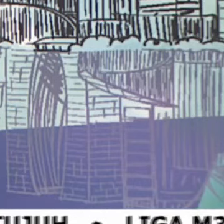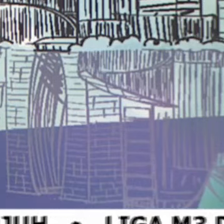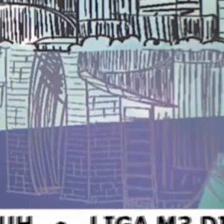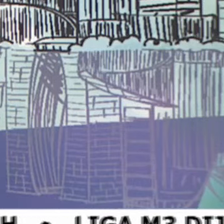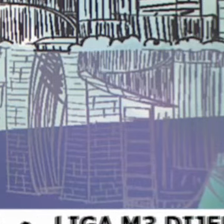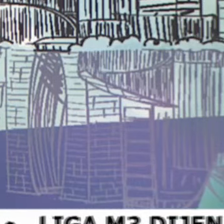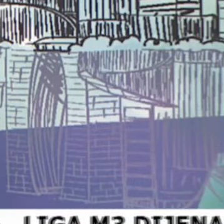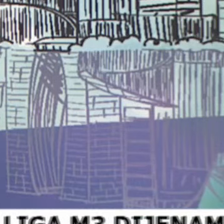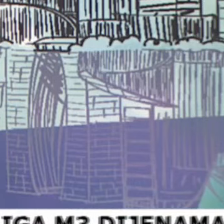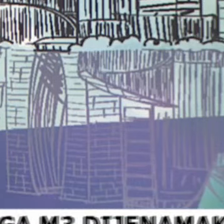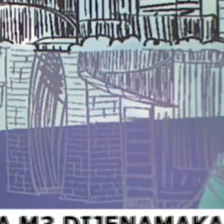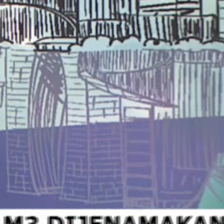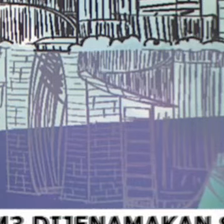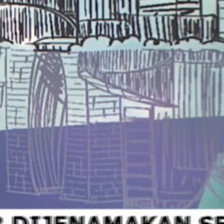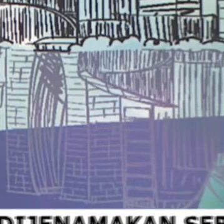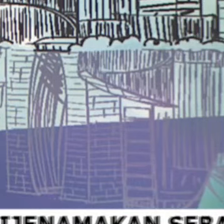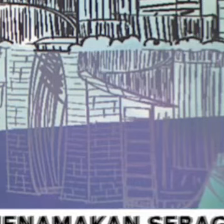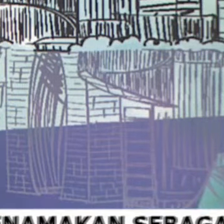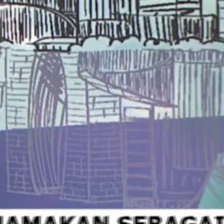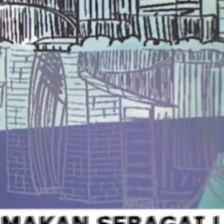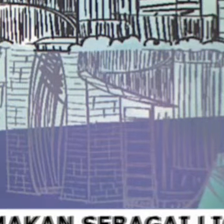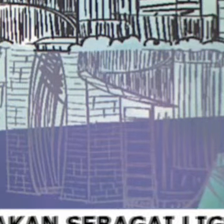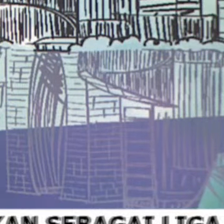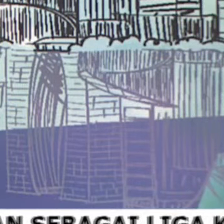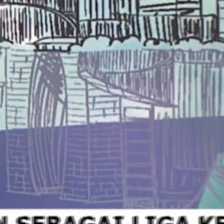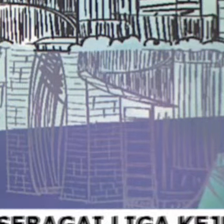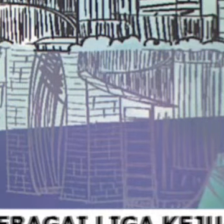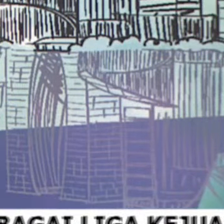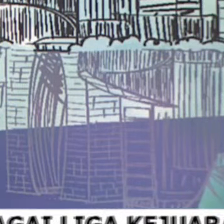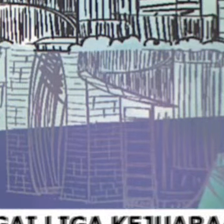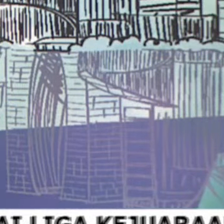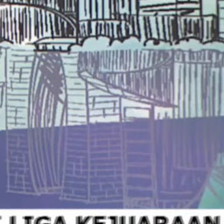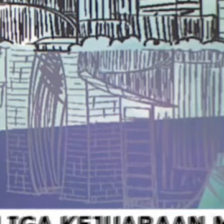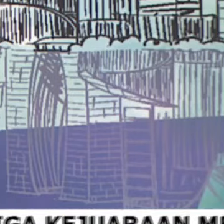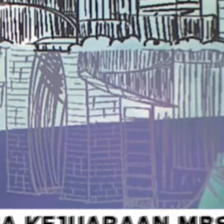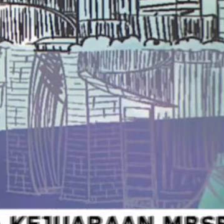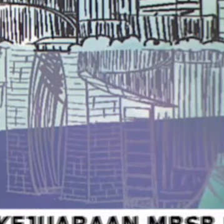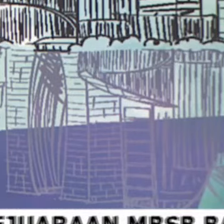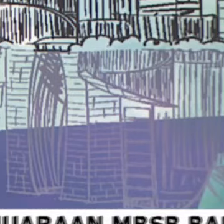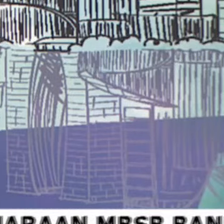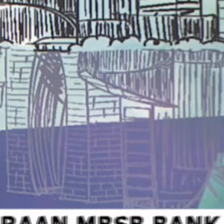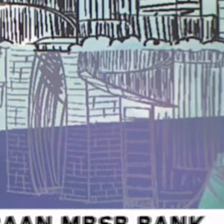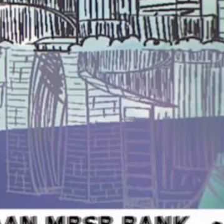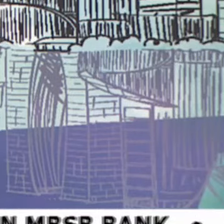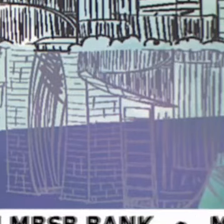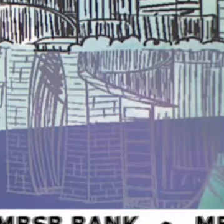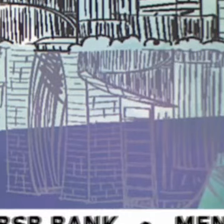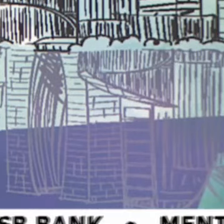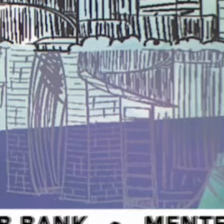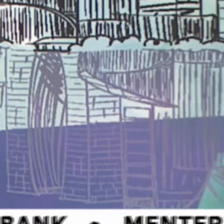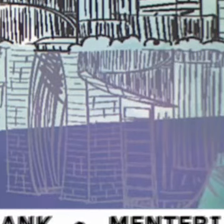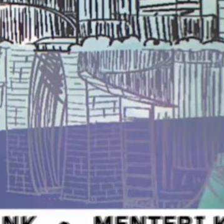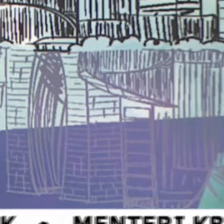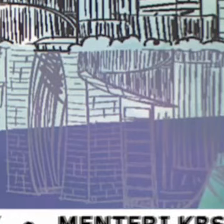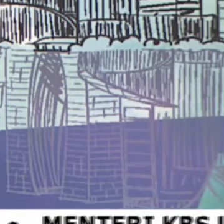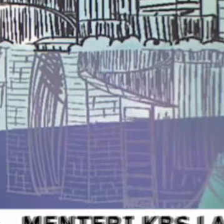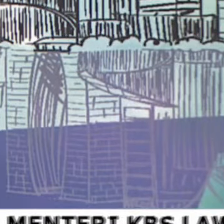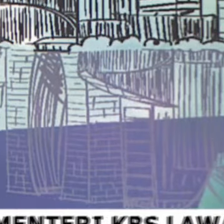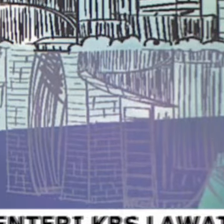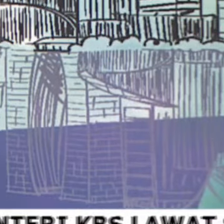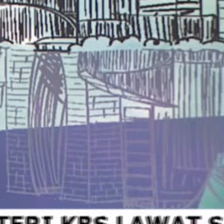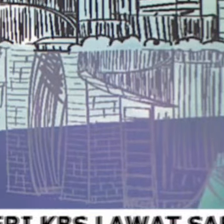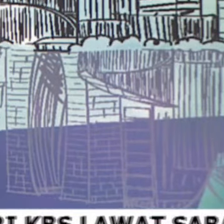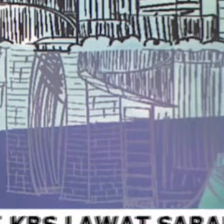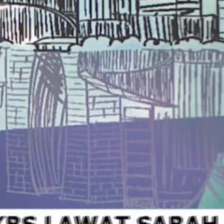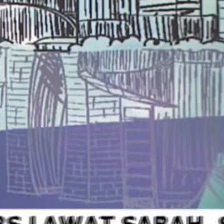ke depan bagi keusahawanan sosial. Dan beliau juga memberi contoh timbalan tambahan 65 juta yang diberi dalam belanjawan baru ini harus diberikan